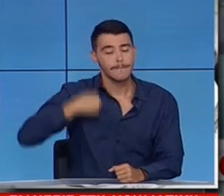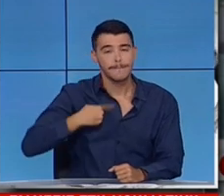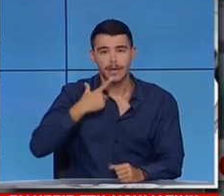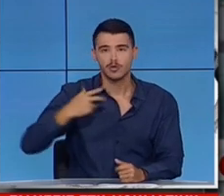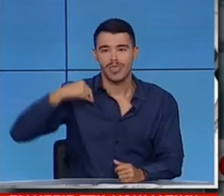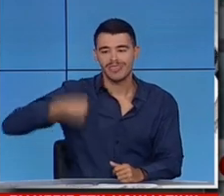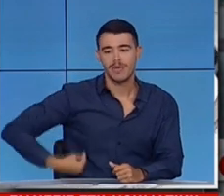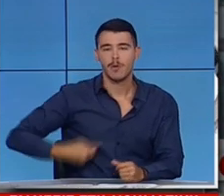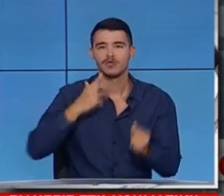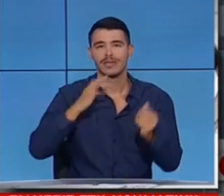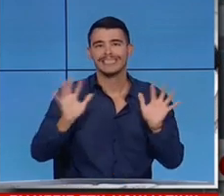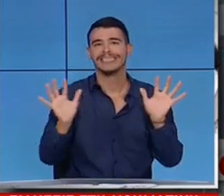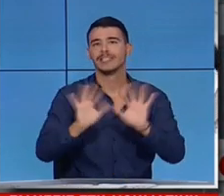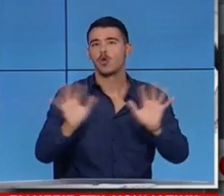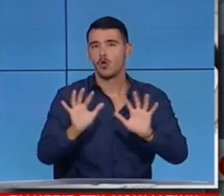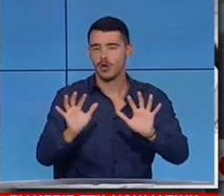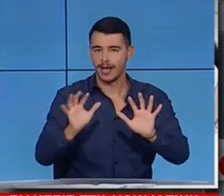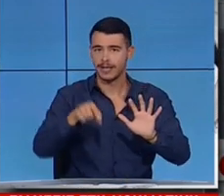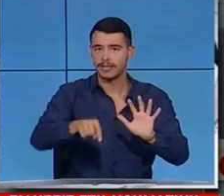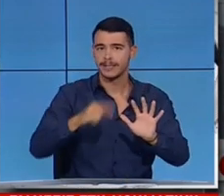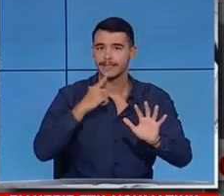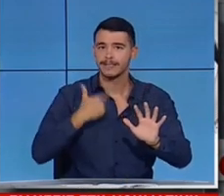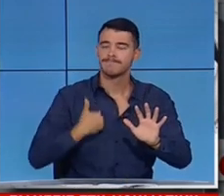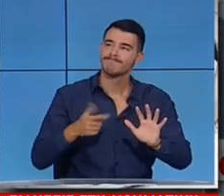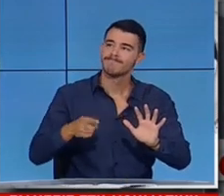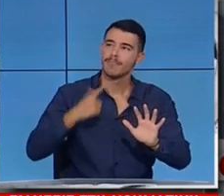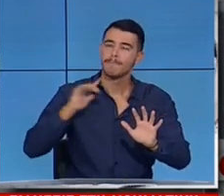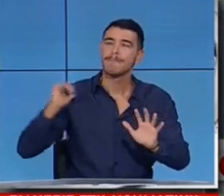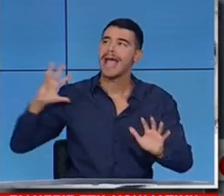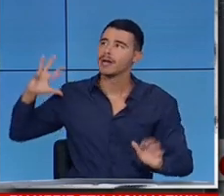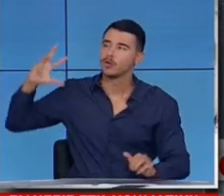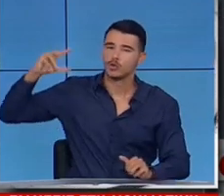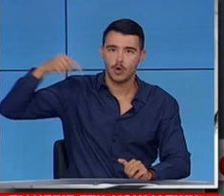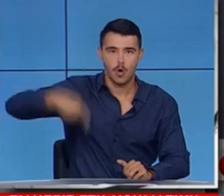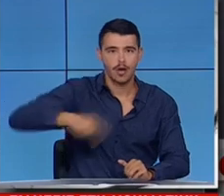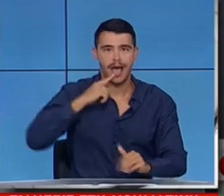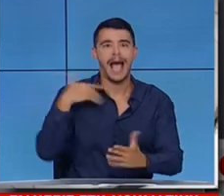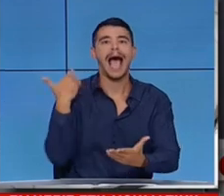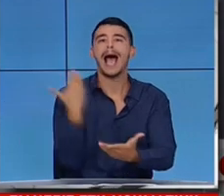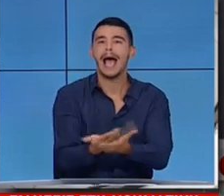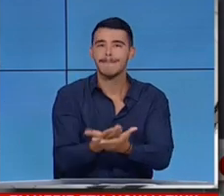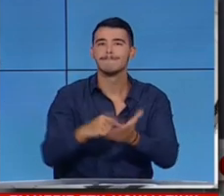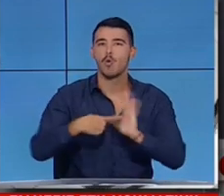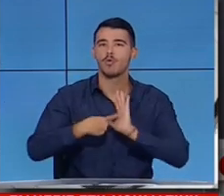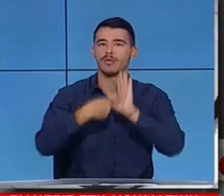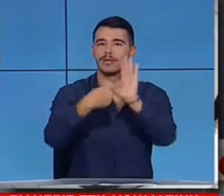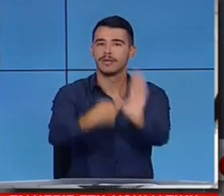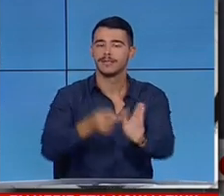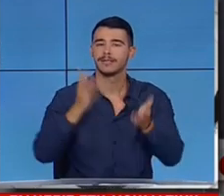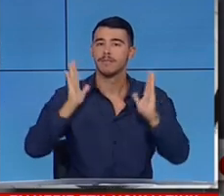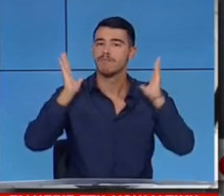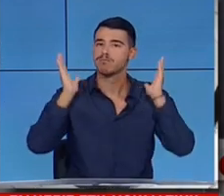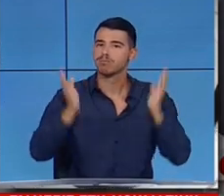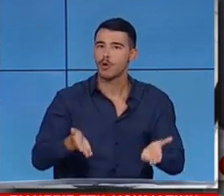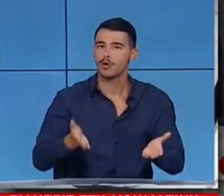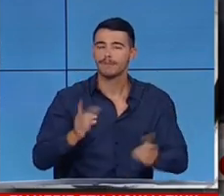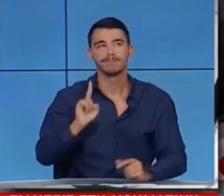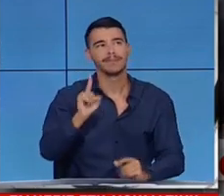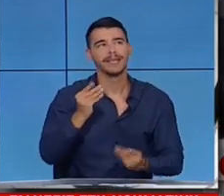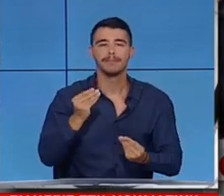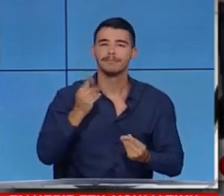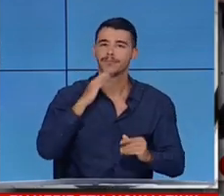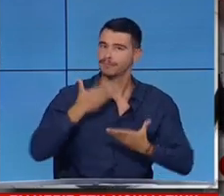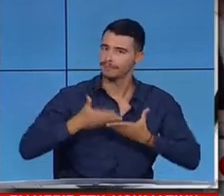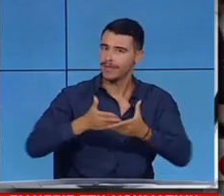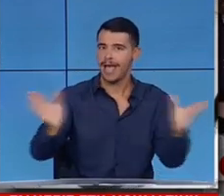στην πολιτική αντιπαράθεση και αυτό δεν είναι καλό. Έχει αποδείξει όμως ότι έχει τη δυνατότητα ή μάλλον θα το πω ανοιχτά,